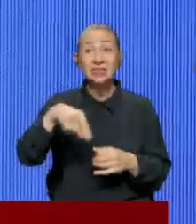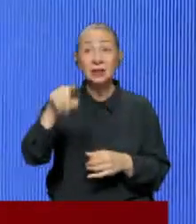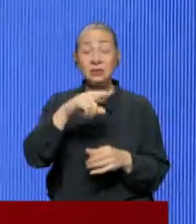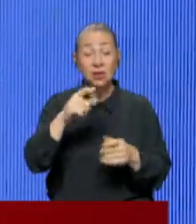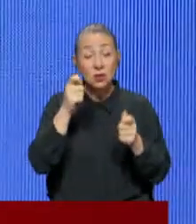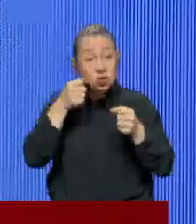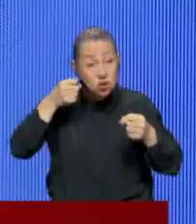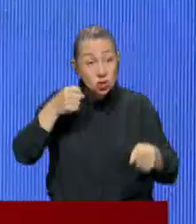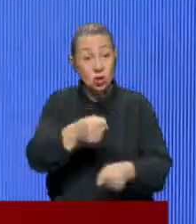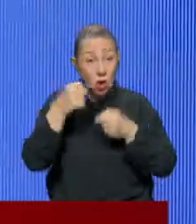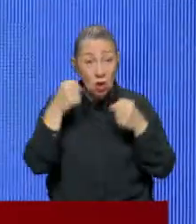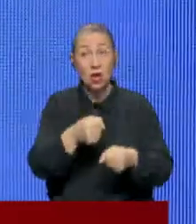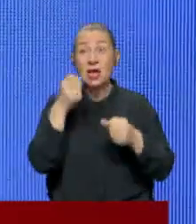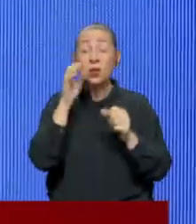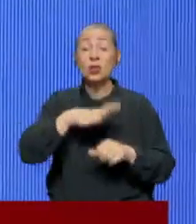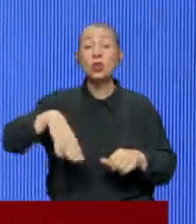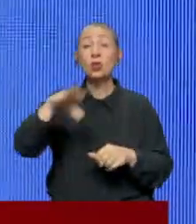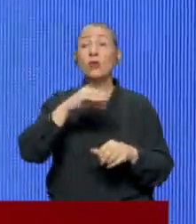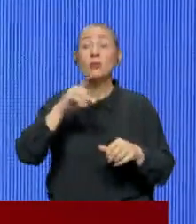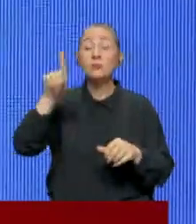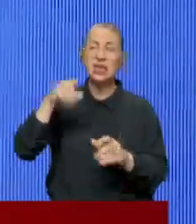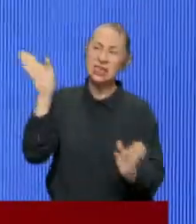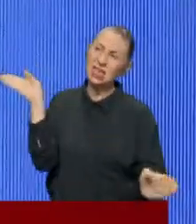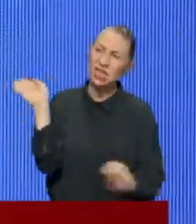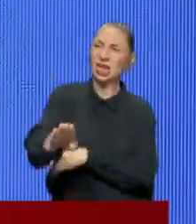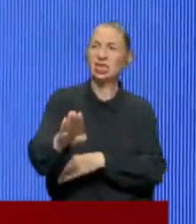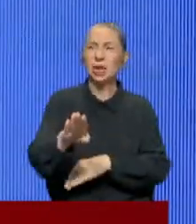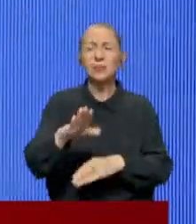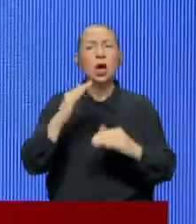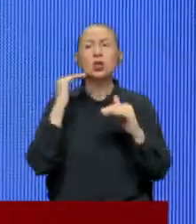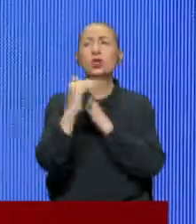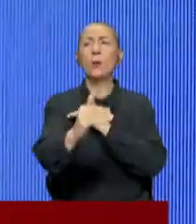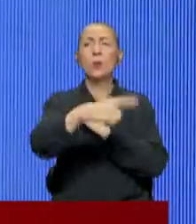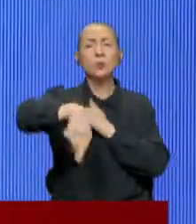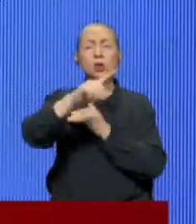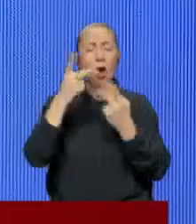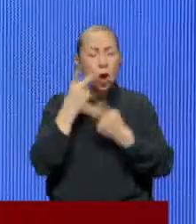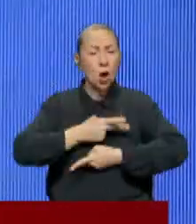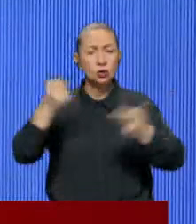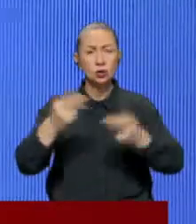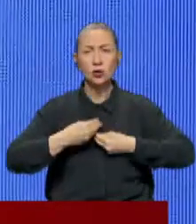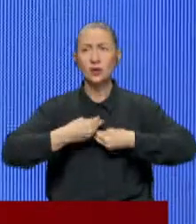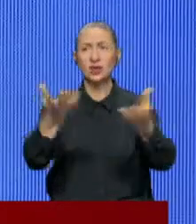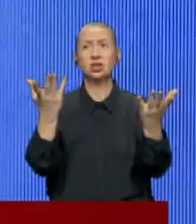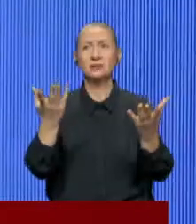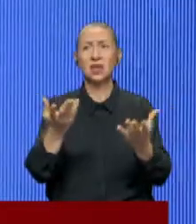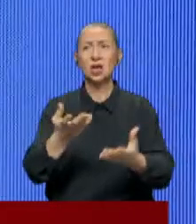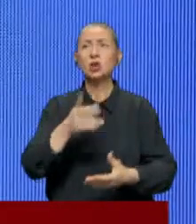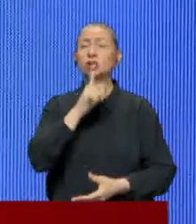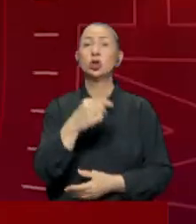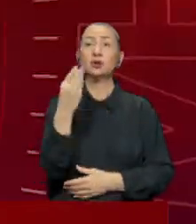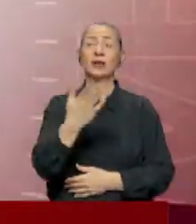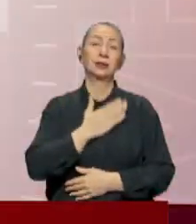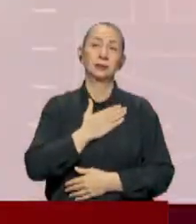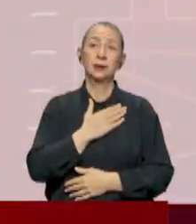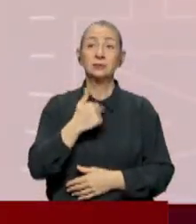esir almaya çalışan tüm tahakkümleri yıkacağımıza, toplumumuzu hürriyete kavuşturacağımıza söz